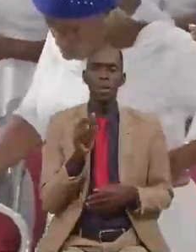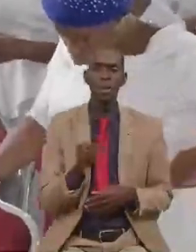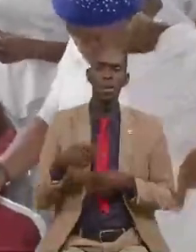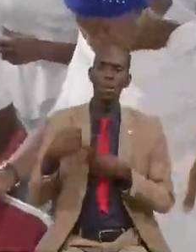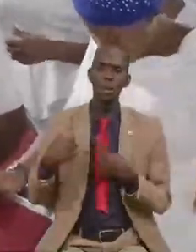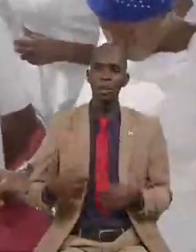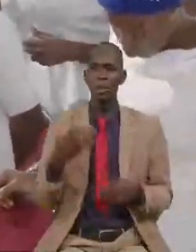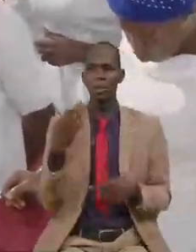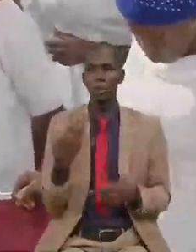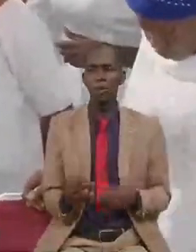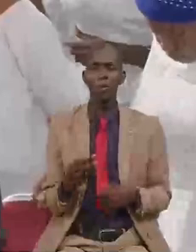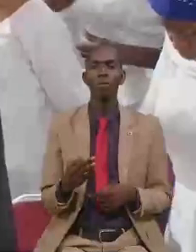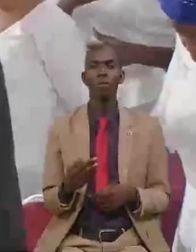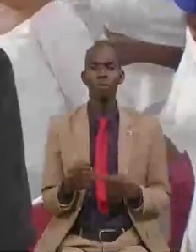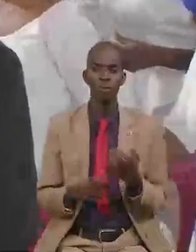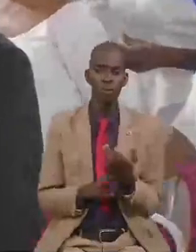un cœur de chair,